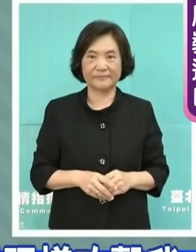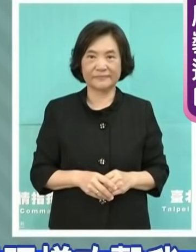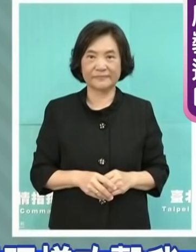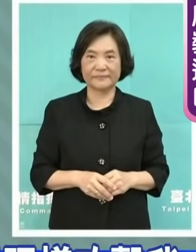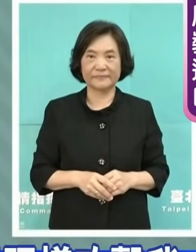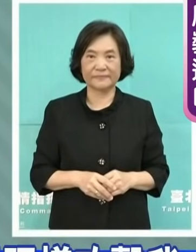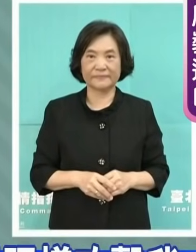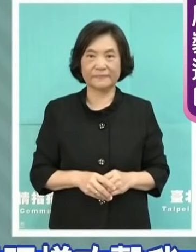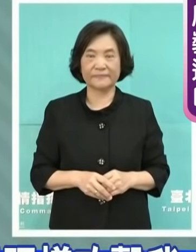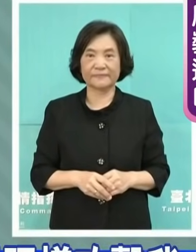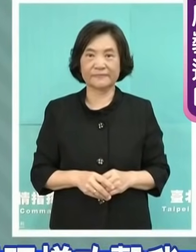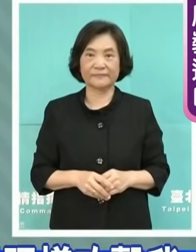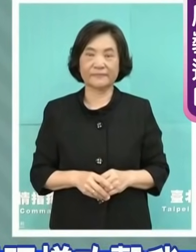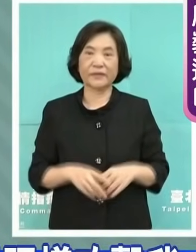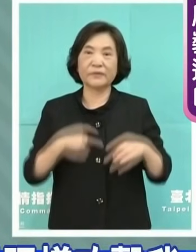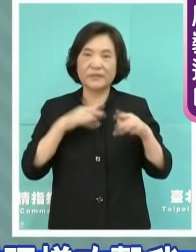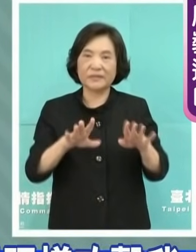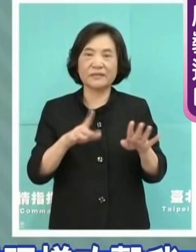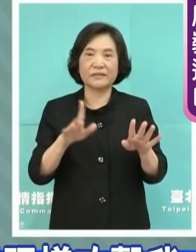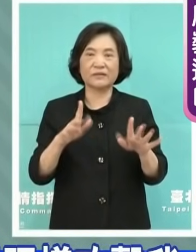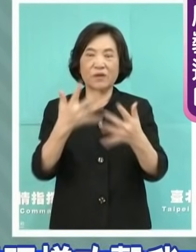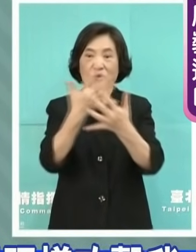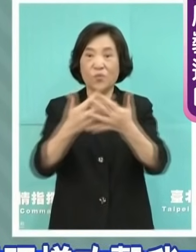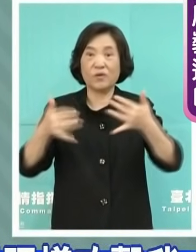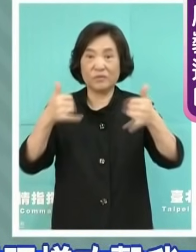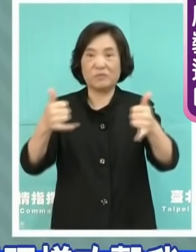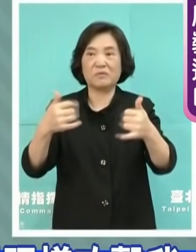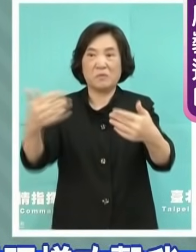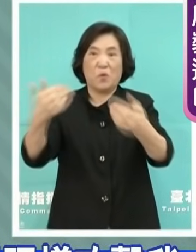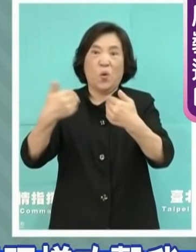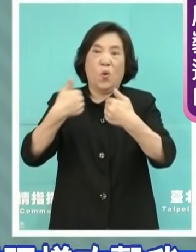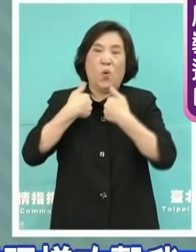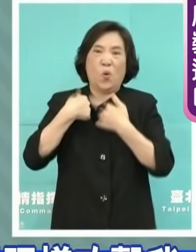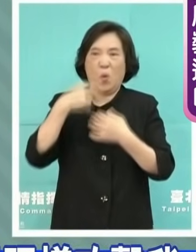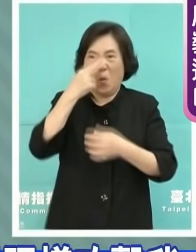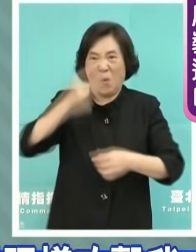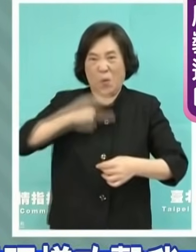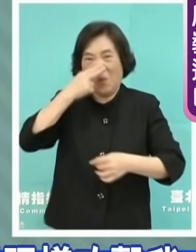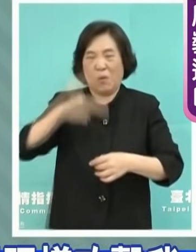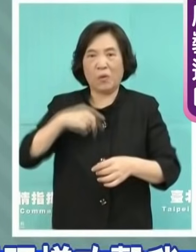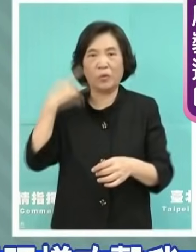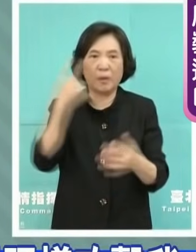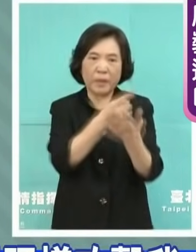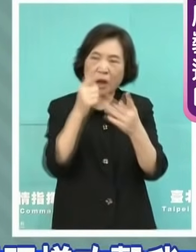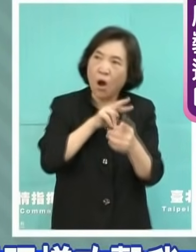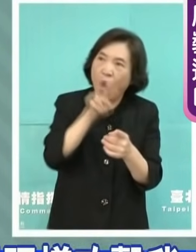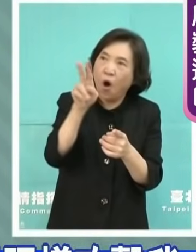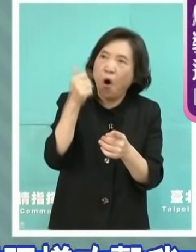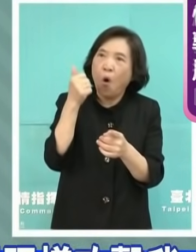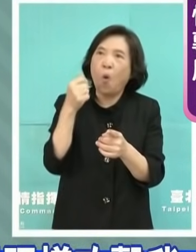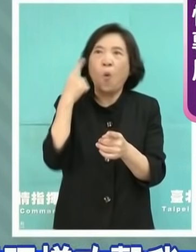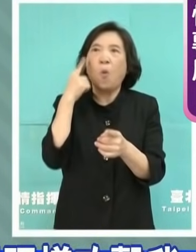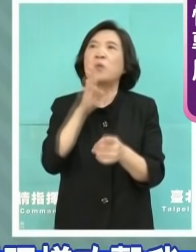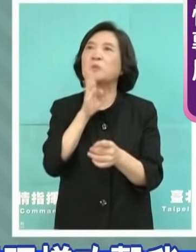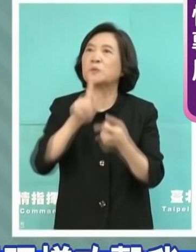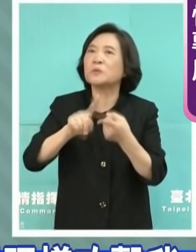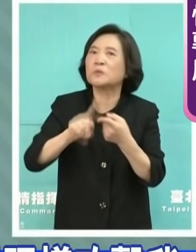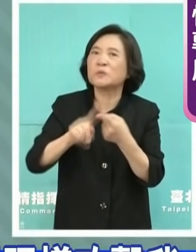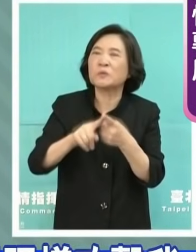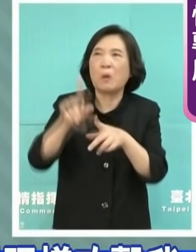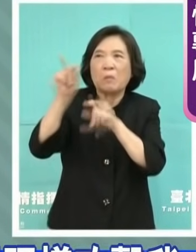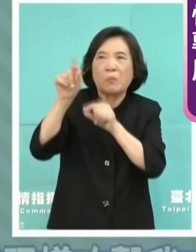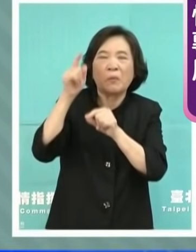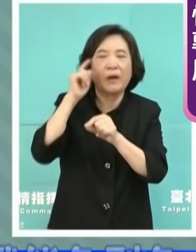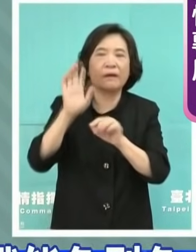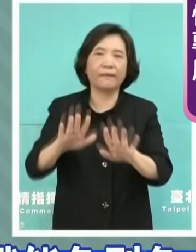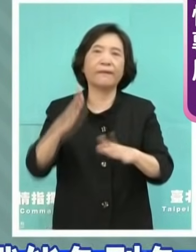哦，因为这个有效的，这种做梗图做网军还是有效的，所以那这是台湾目前